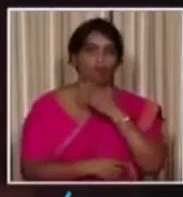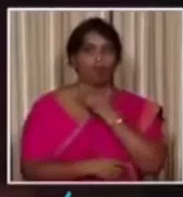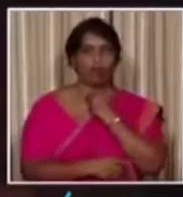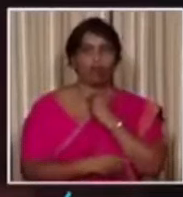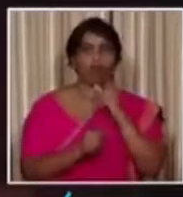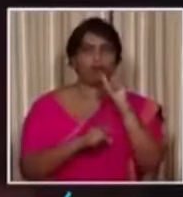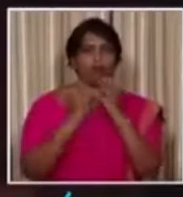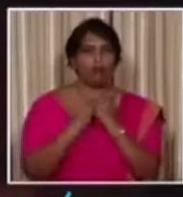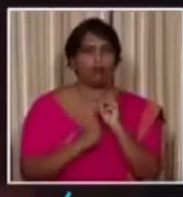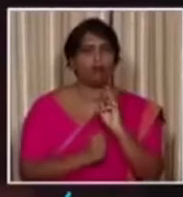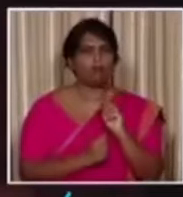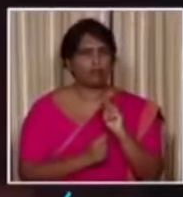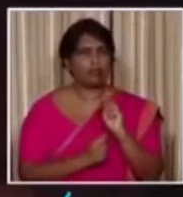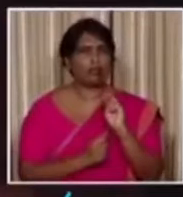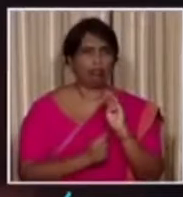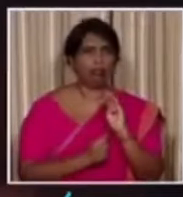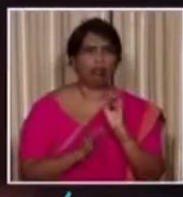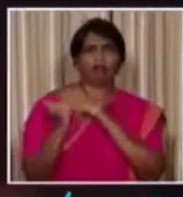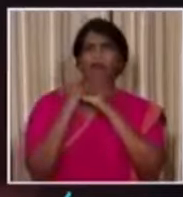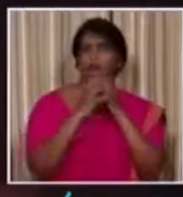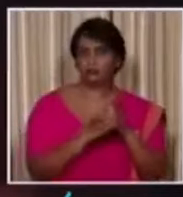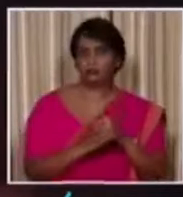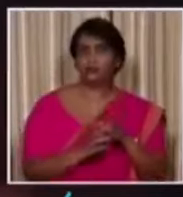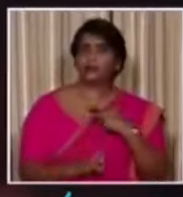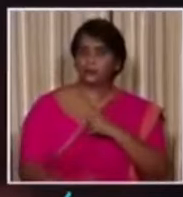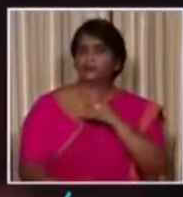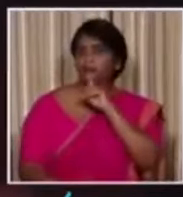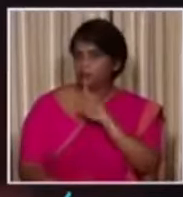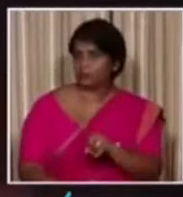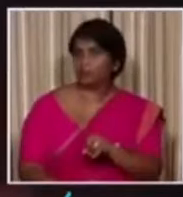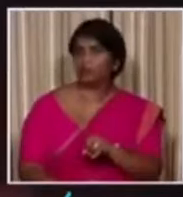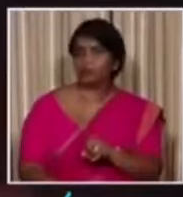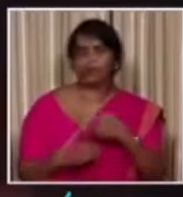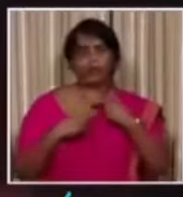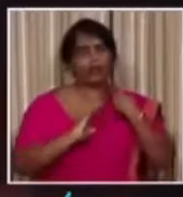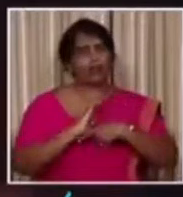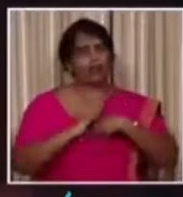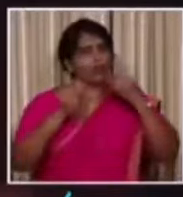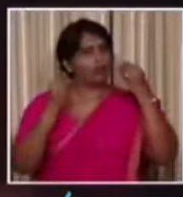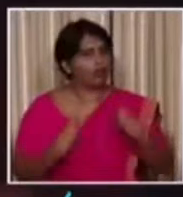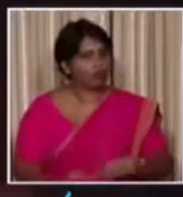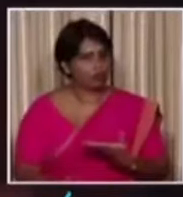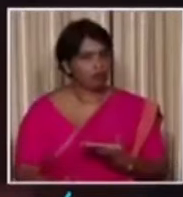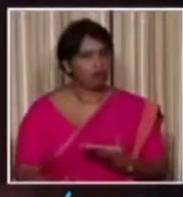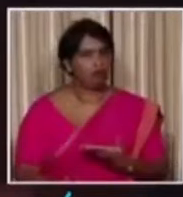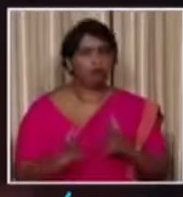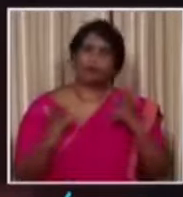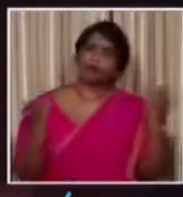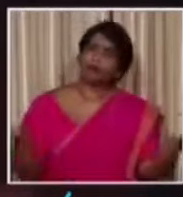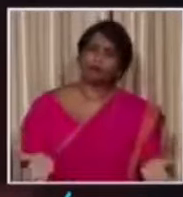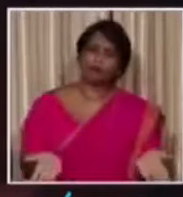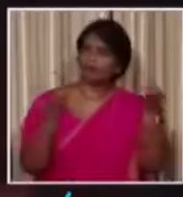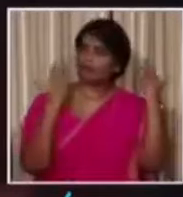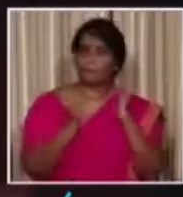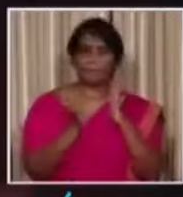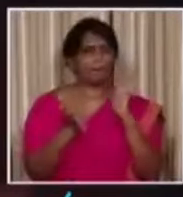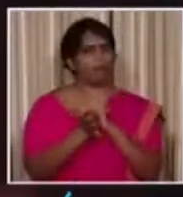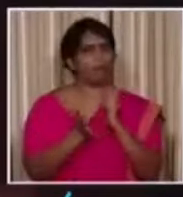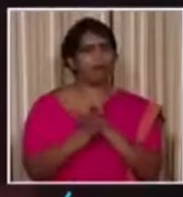හරියටම 20-30 ගණක් ගිහිල්ලා තියෙනවා. මං අහන්නේ බංකොලොත් රටක ඕන තරම් සාද